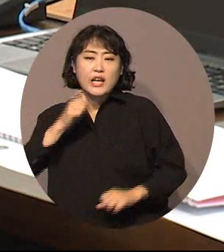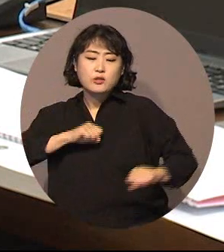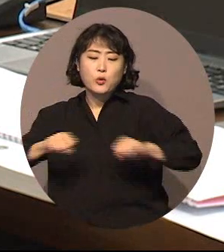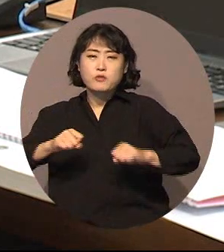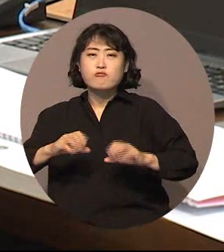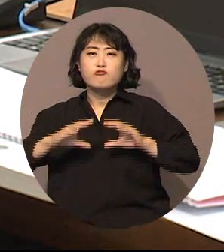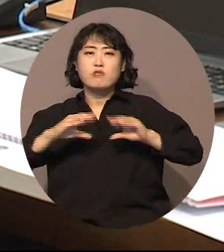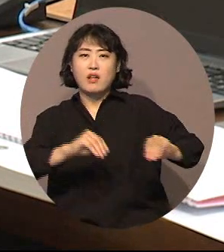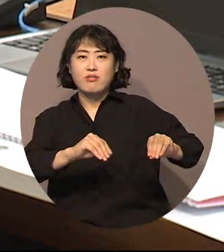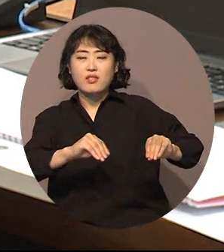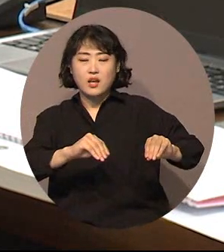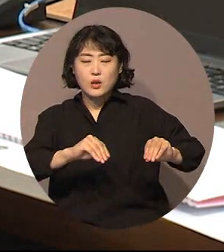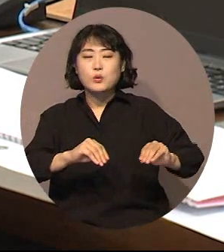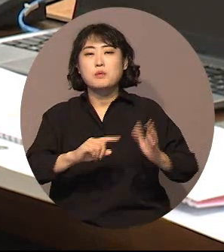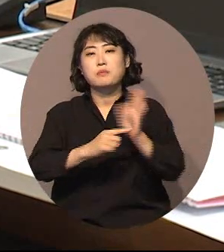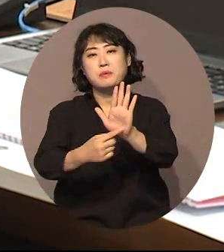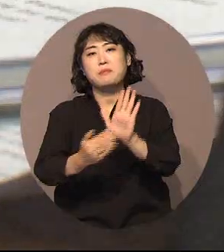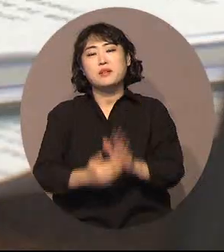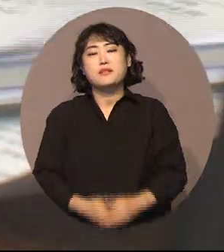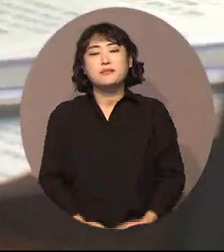중단하라고 반박했습니다